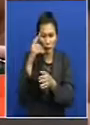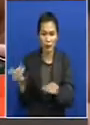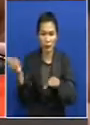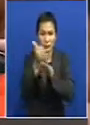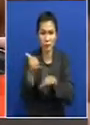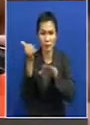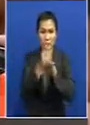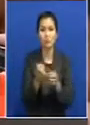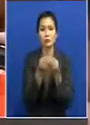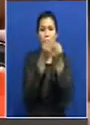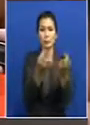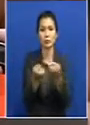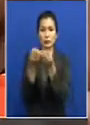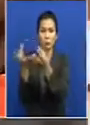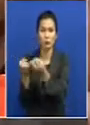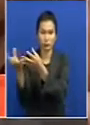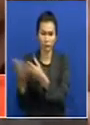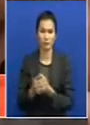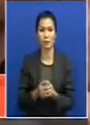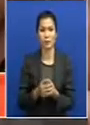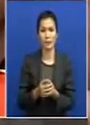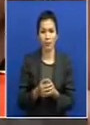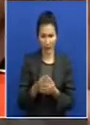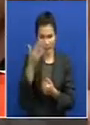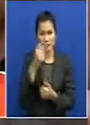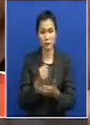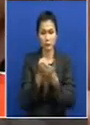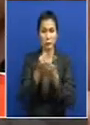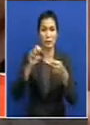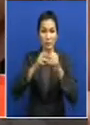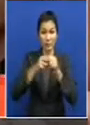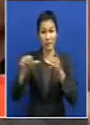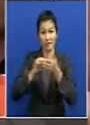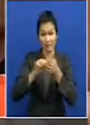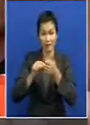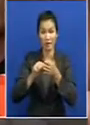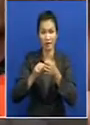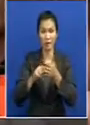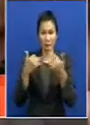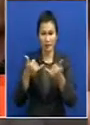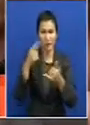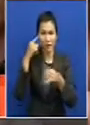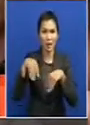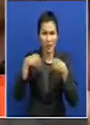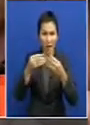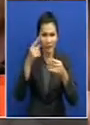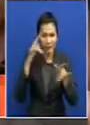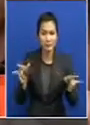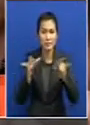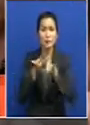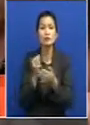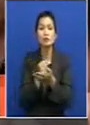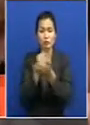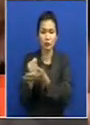ามไปส่งตามพื้นที่ต่างๆอยู่แล้วก็เพื่อจะแก้ไขปัญหานี้นะที่เลยจัดเที่ยวบินเป็นโค้ชแชร์เข้ามานะ